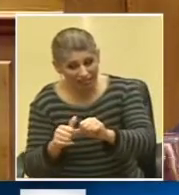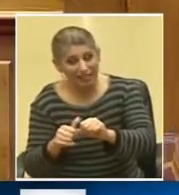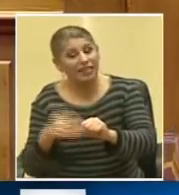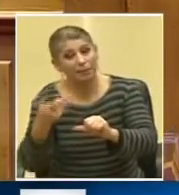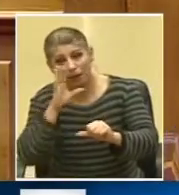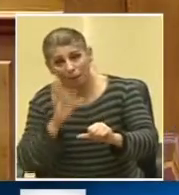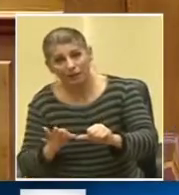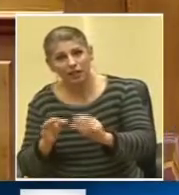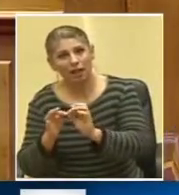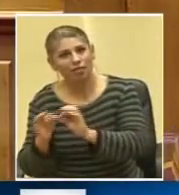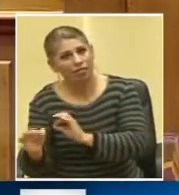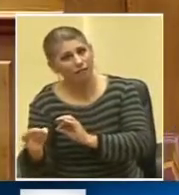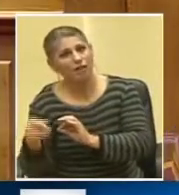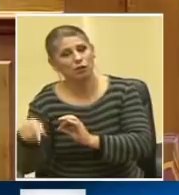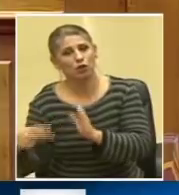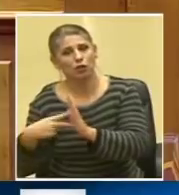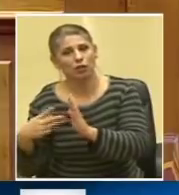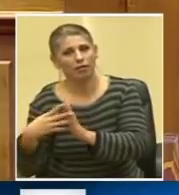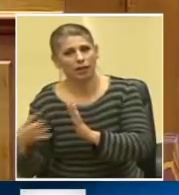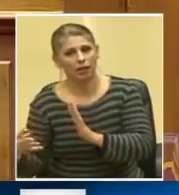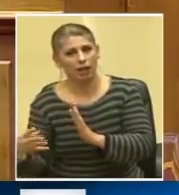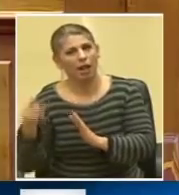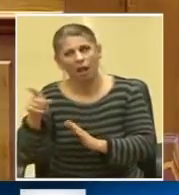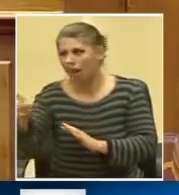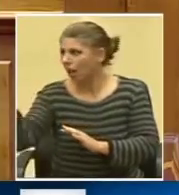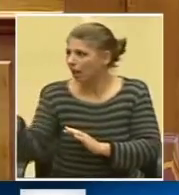2019. Ξεχνάτε τα άλλα χρόνια.